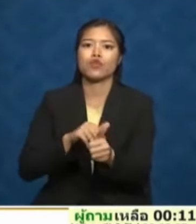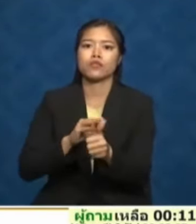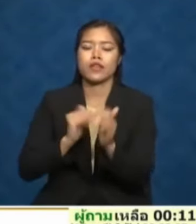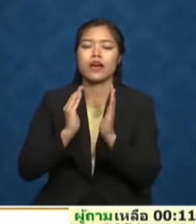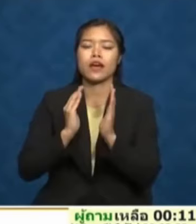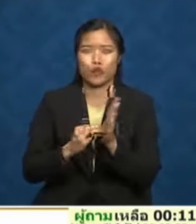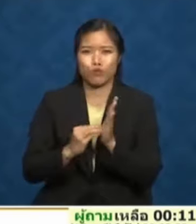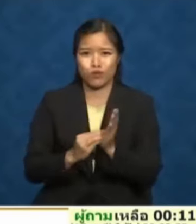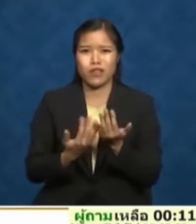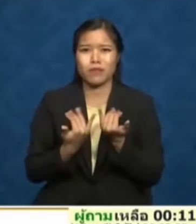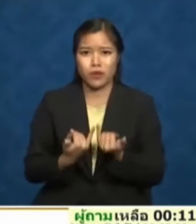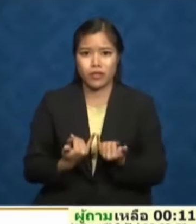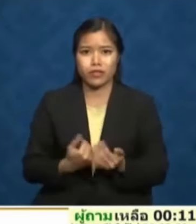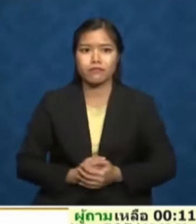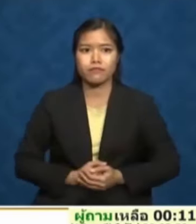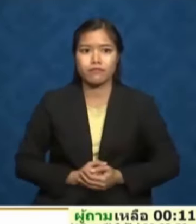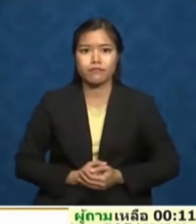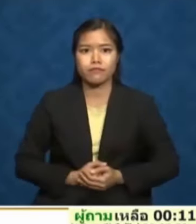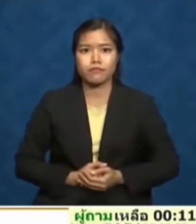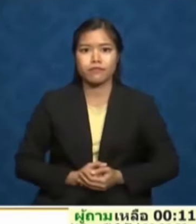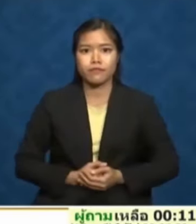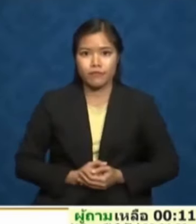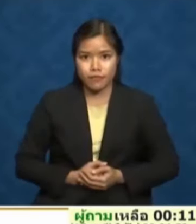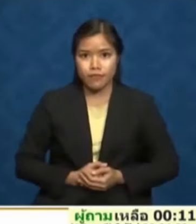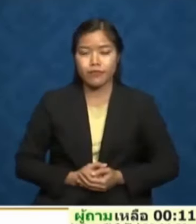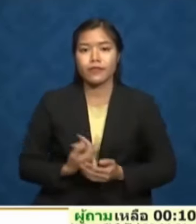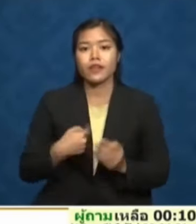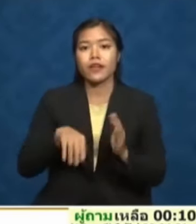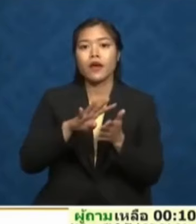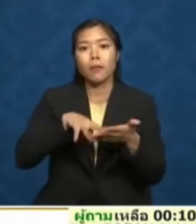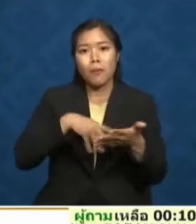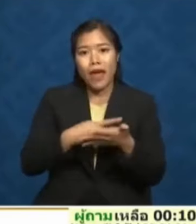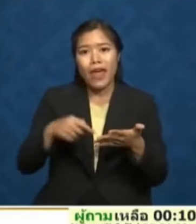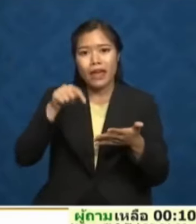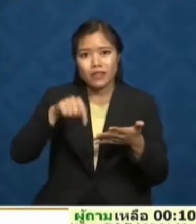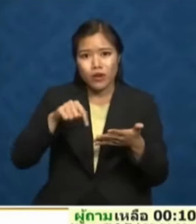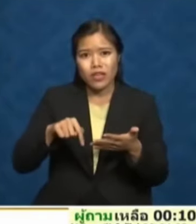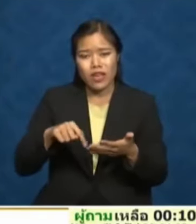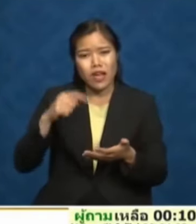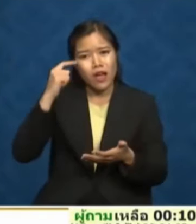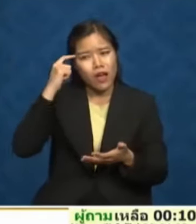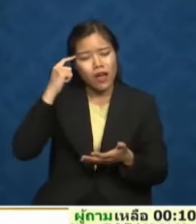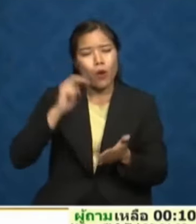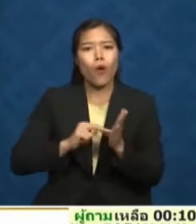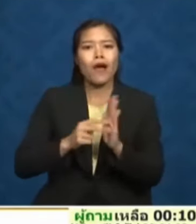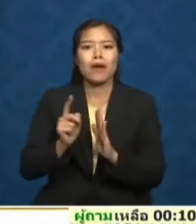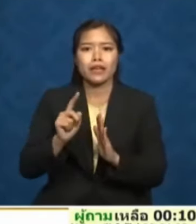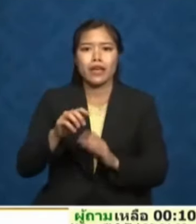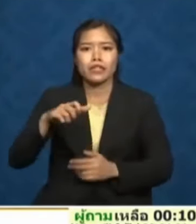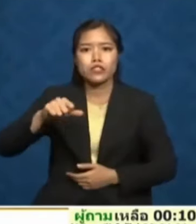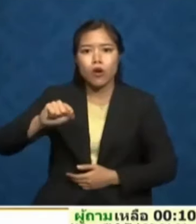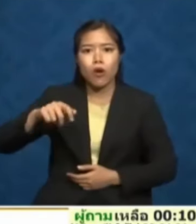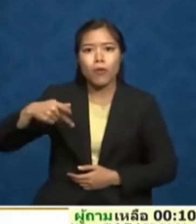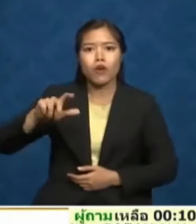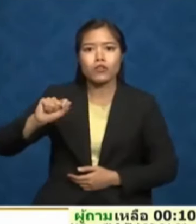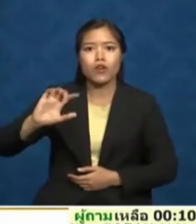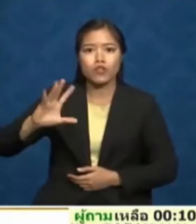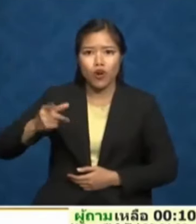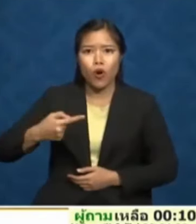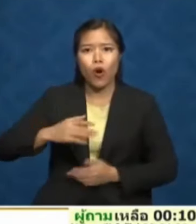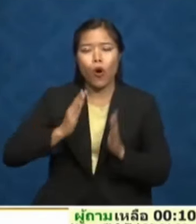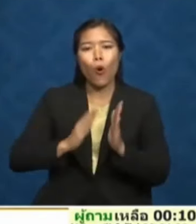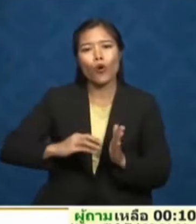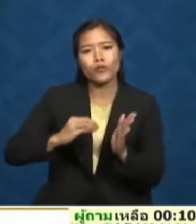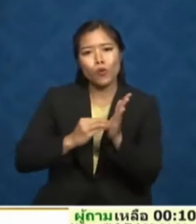ค่ะนโยบายแบบนี้ค่ะเท่ากับว่าสปสชกำลังบีบให้คนกรุงเทพฯที่เจ็บป่วยถูกปฏิเสธการรักรักษา